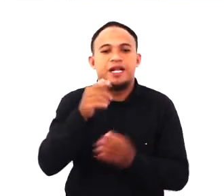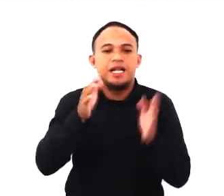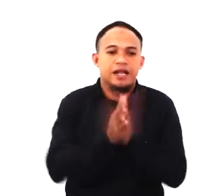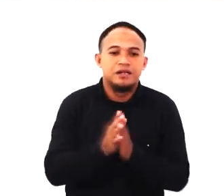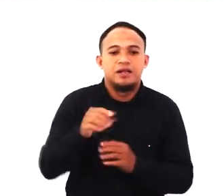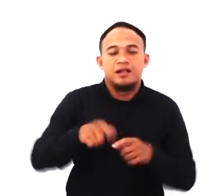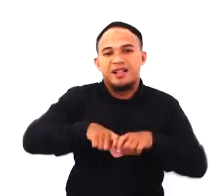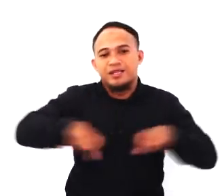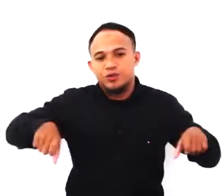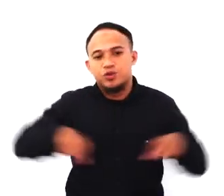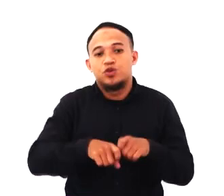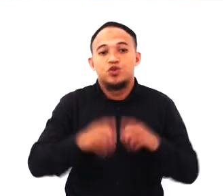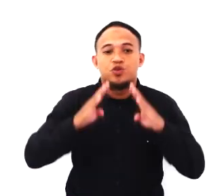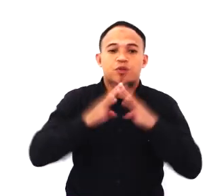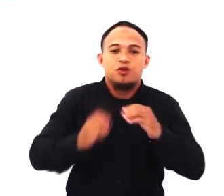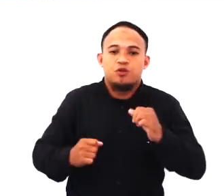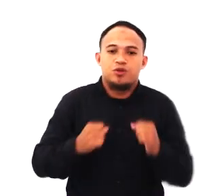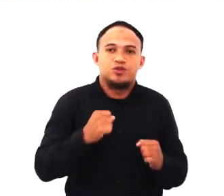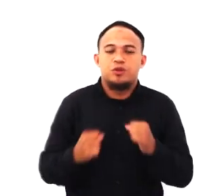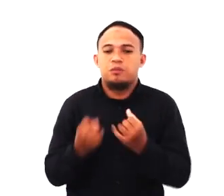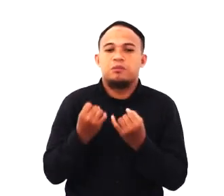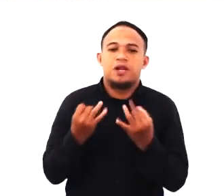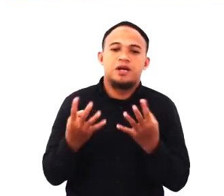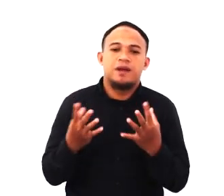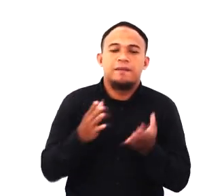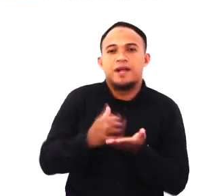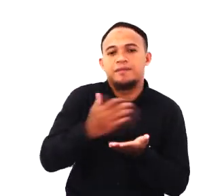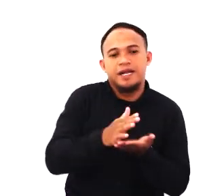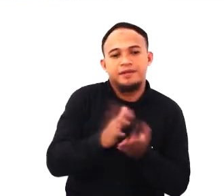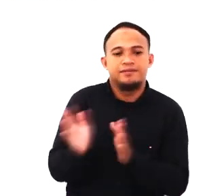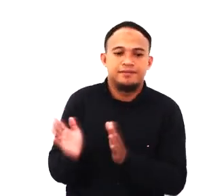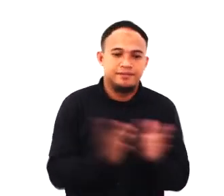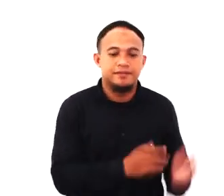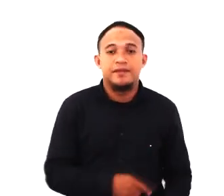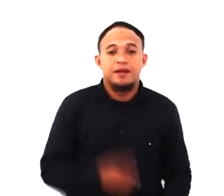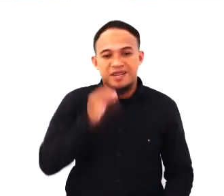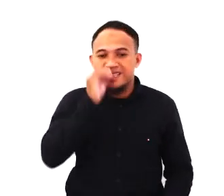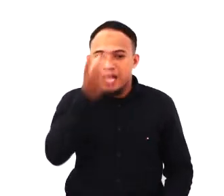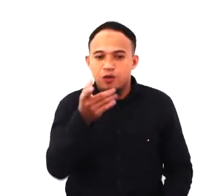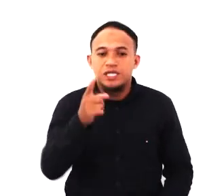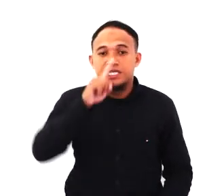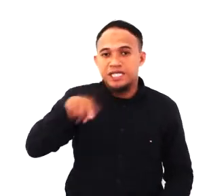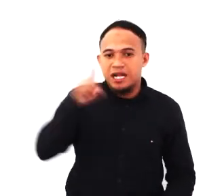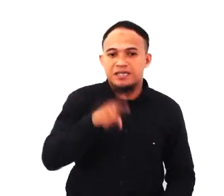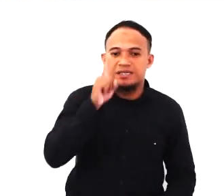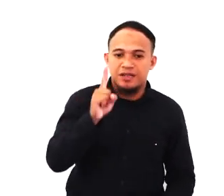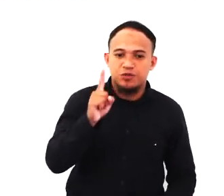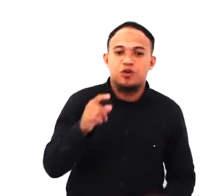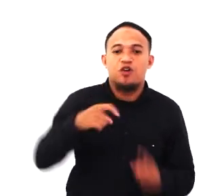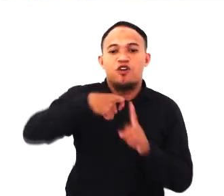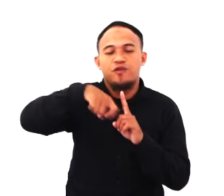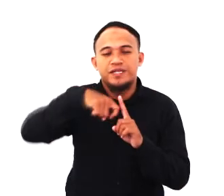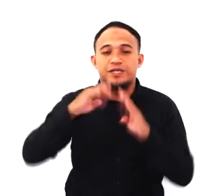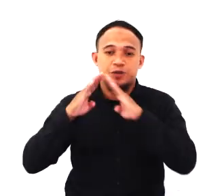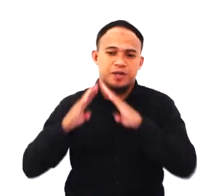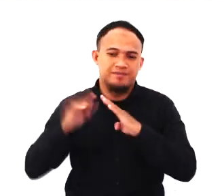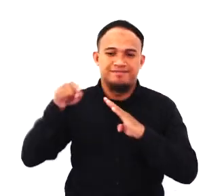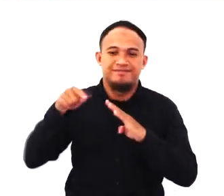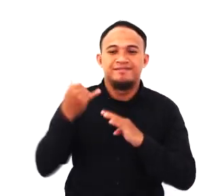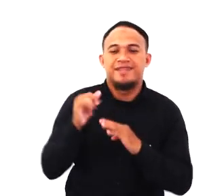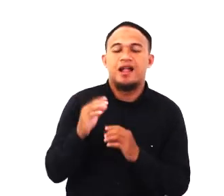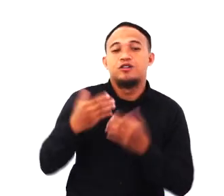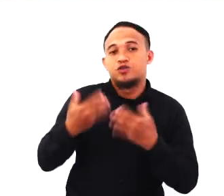Mengetahui salah satu kondisi rumah yang sudah tidak layak ditempati, Gubernur Rusli menginstruksikan dinas terkait